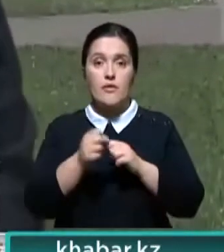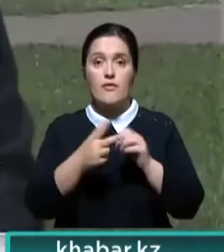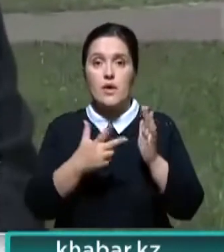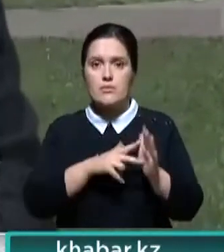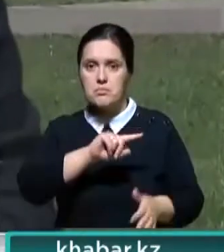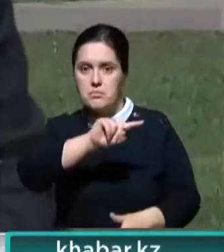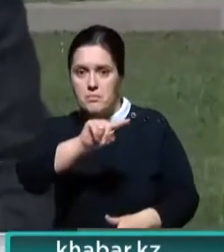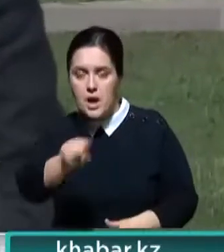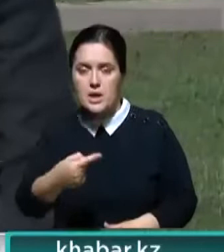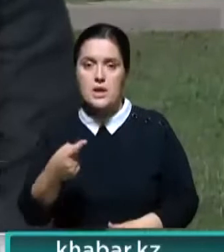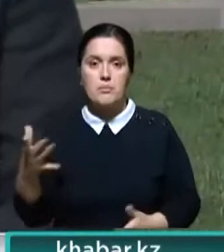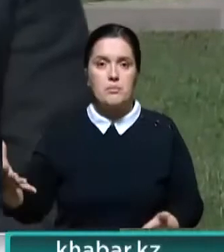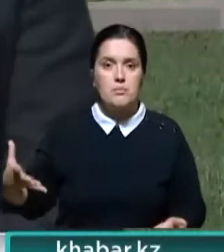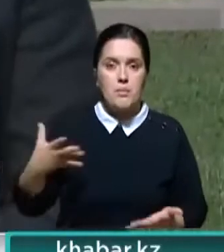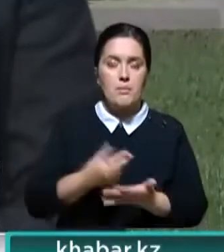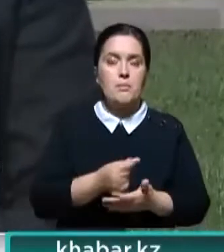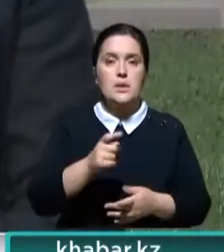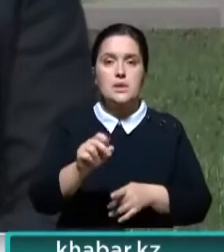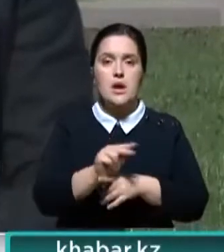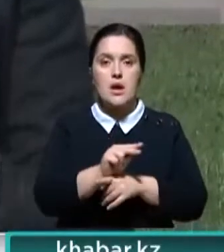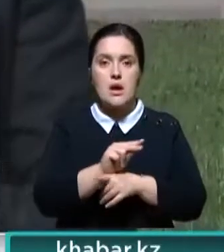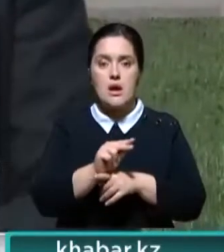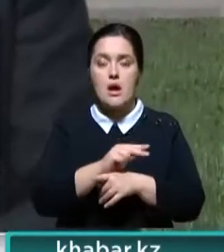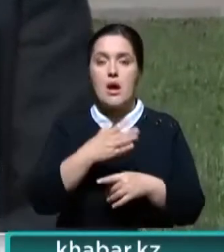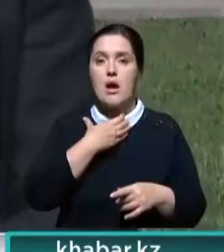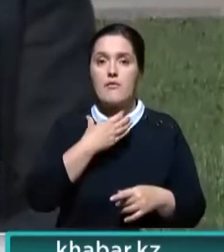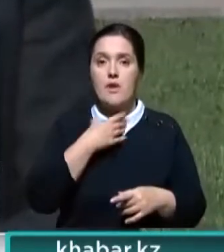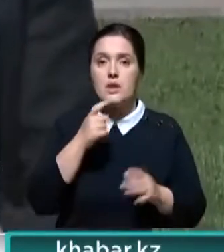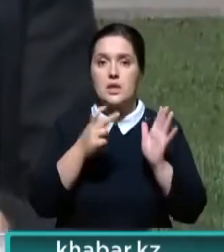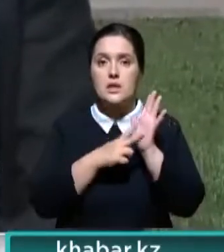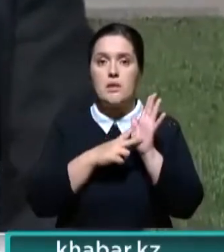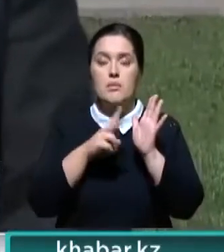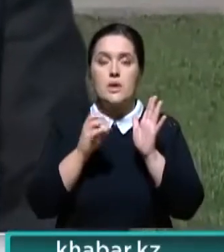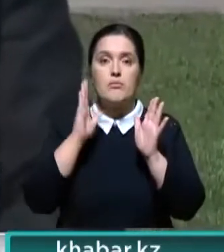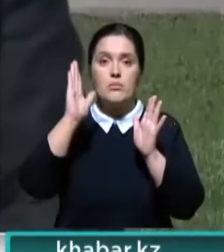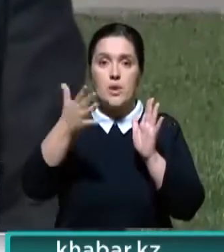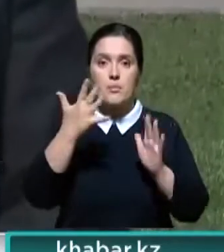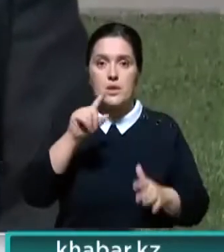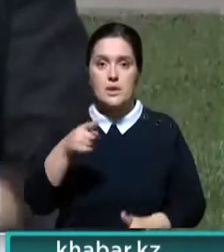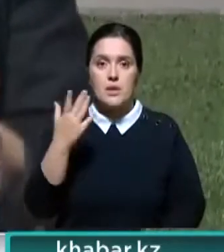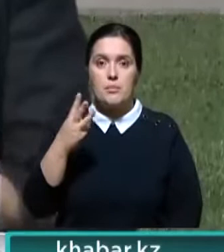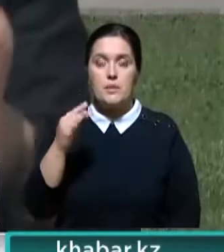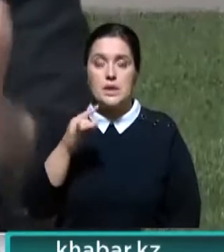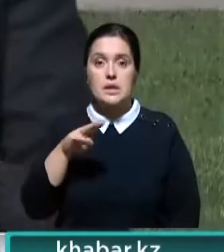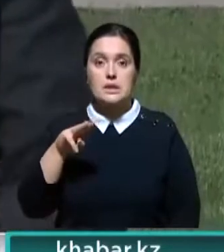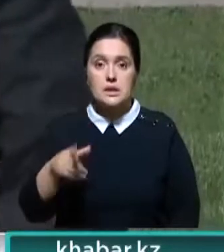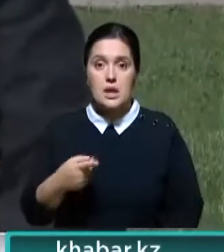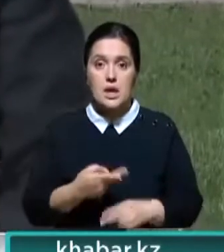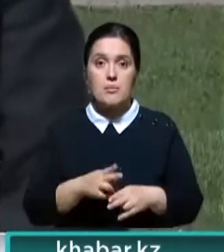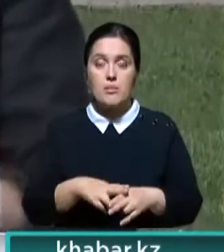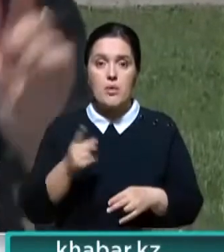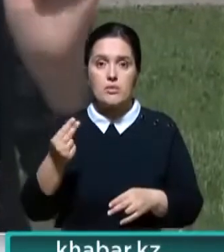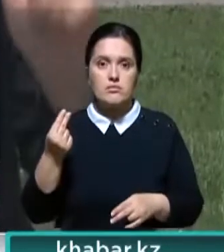потребовало оплатить модернизацию турбогенератора, выплатив авансом за 7 лет вперед 5,5 миллиардов тенге, при этом выставив